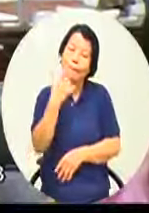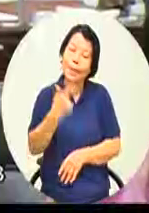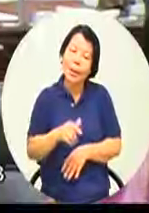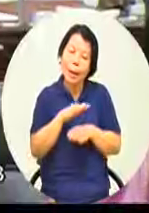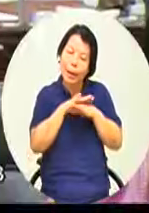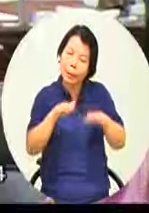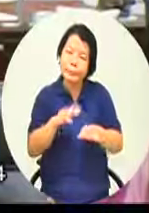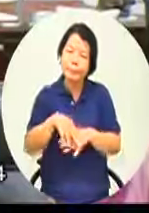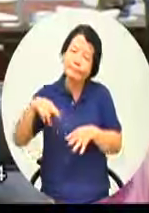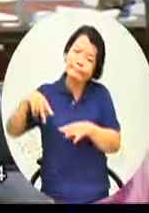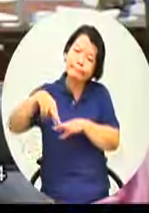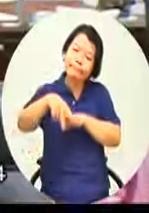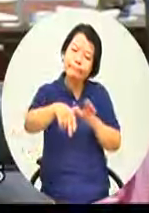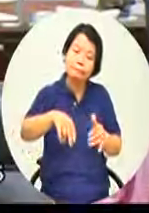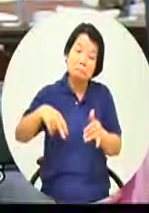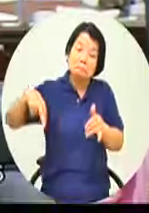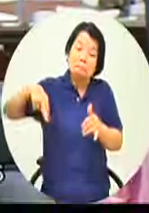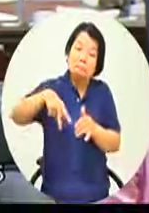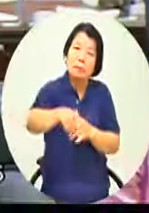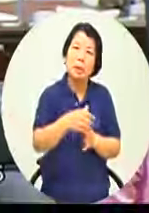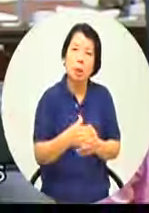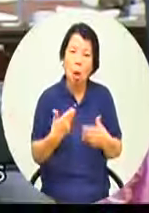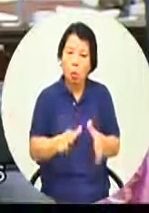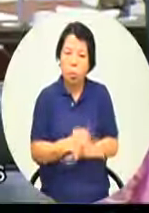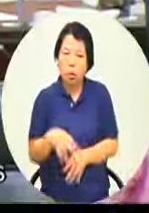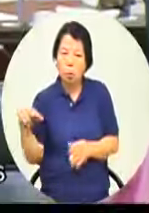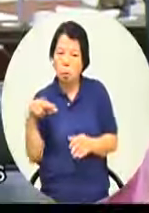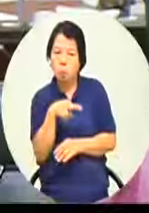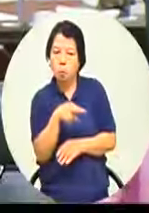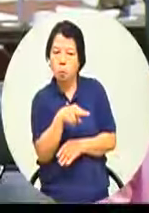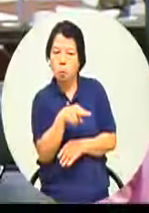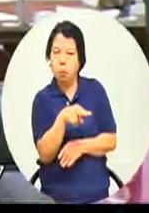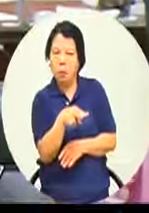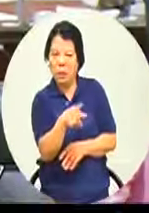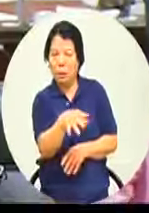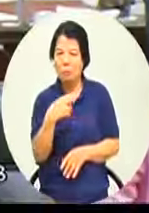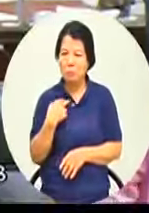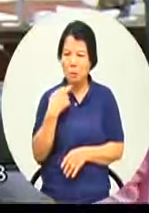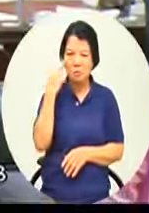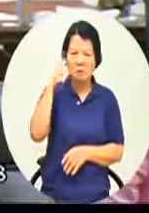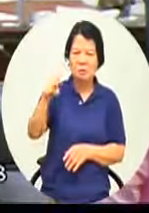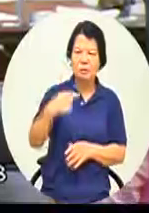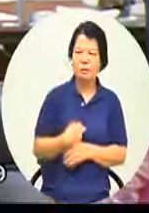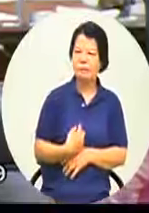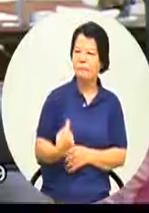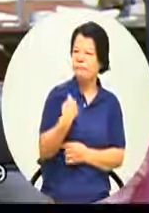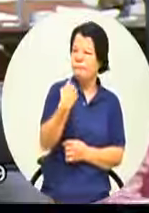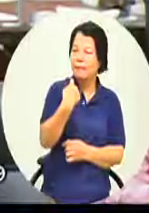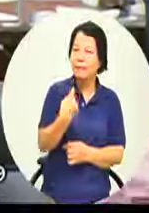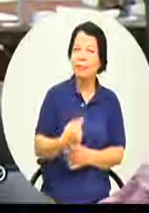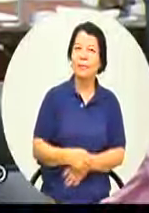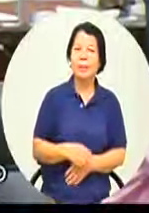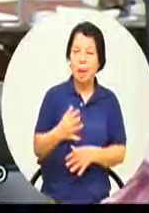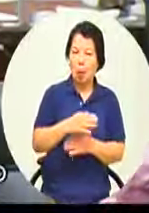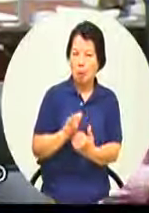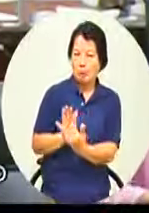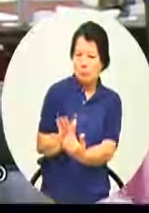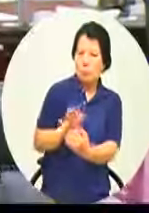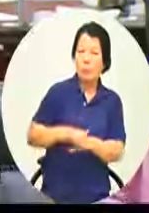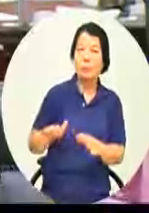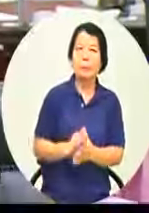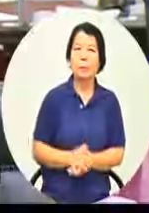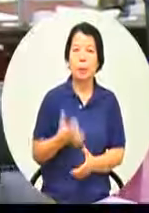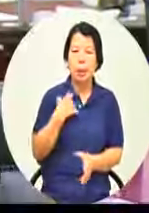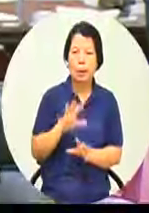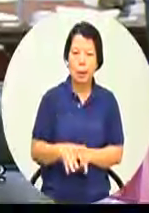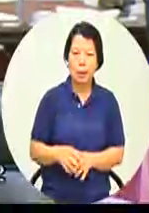好，而不是我们看到我们就一直看他，一直看到他会觉得 你在挑衅他，他就会开始防御，那防御他